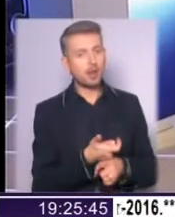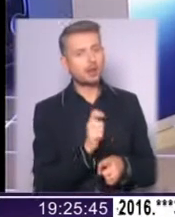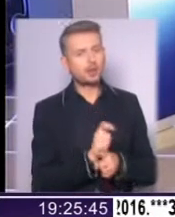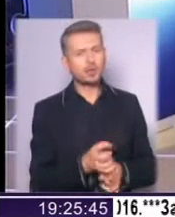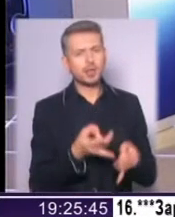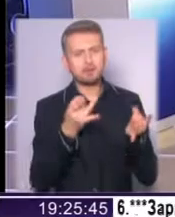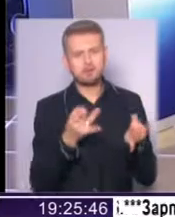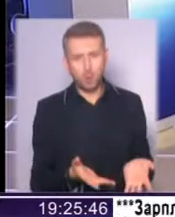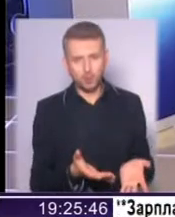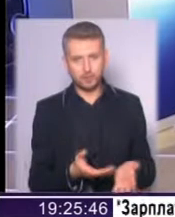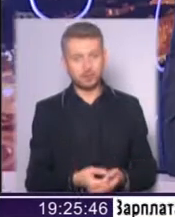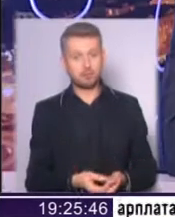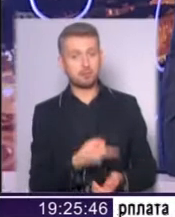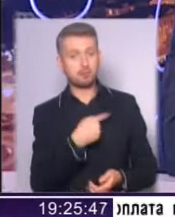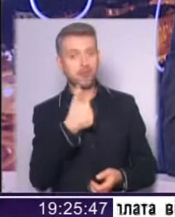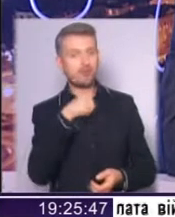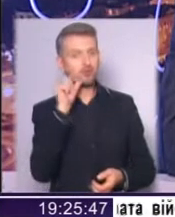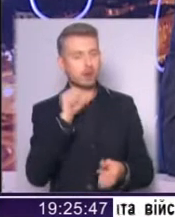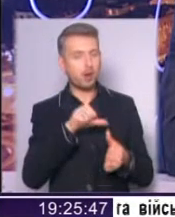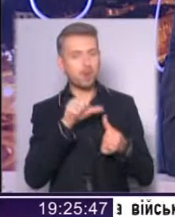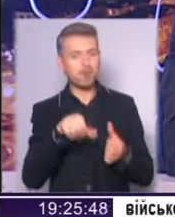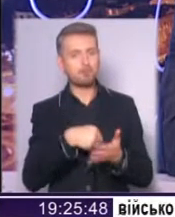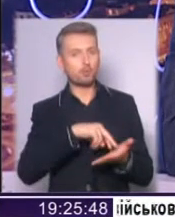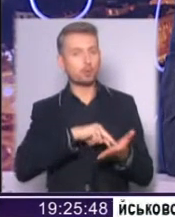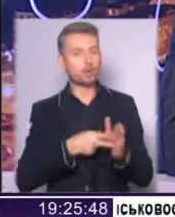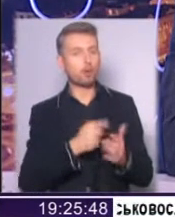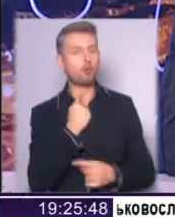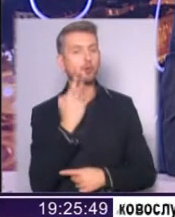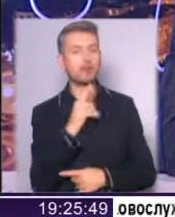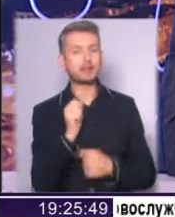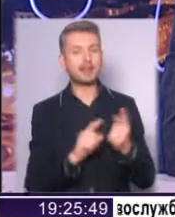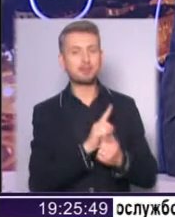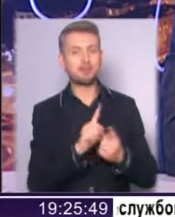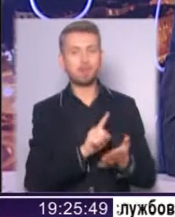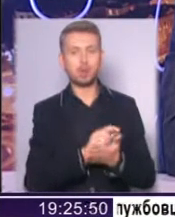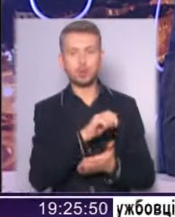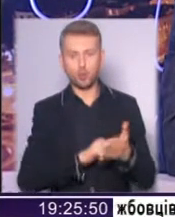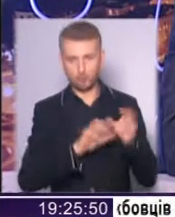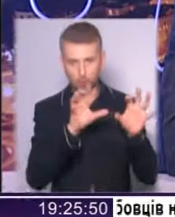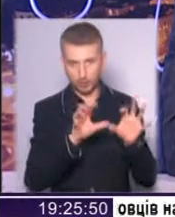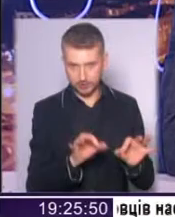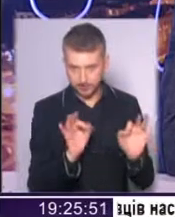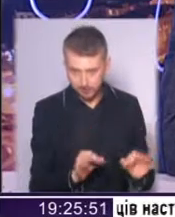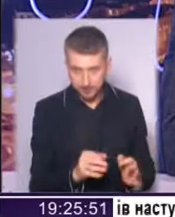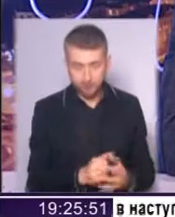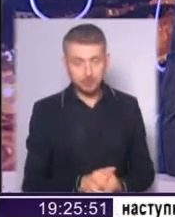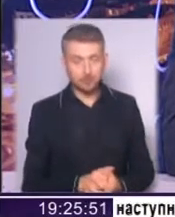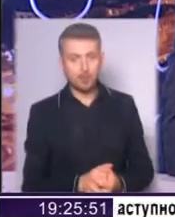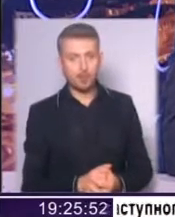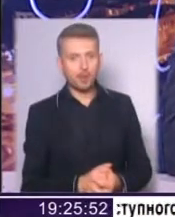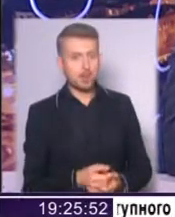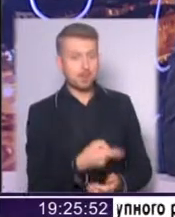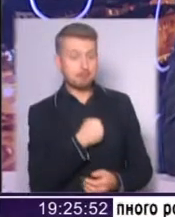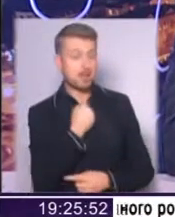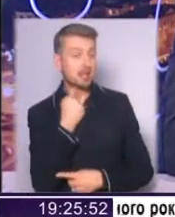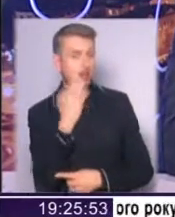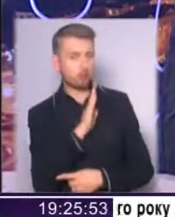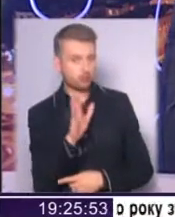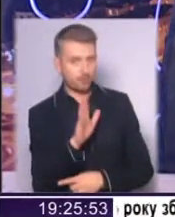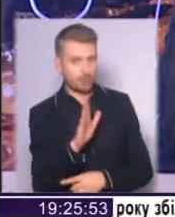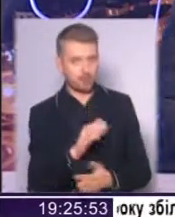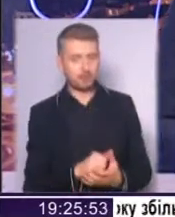з державними боргами ми не можемо. Що би ви запропонували, щоб не було ось цих понад 300 мільярдів